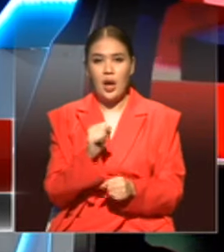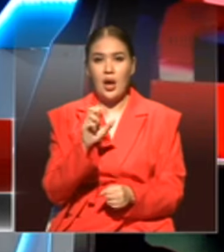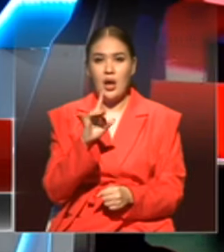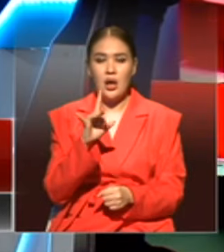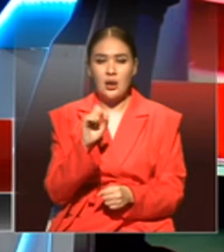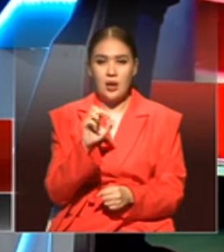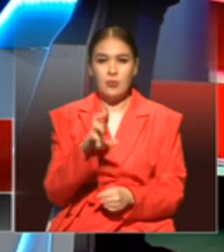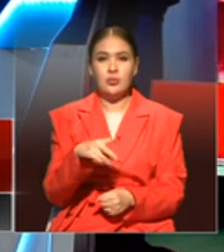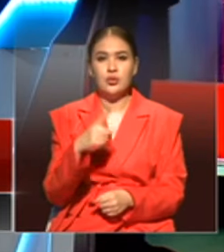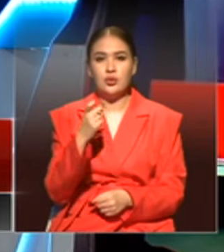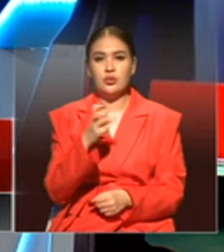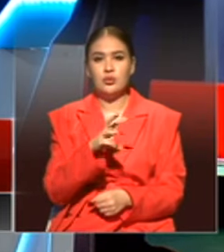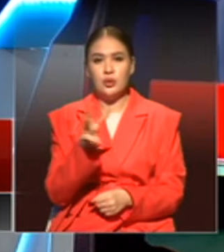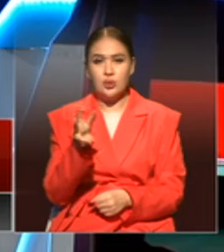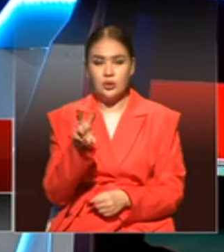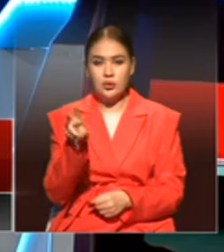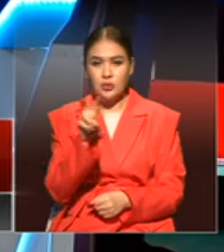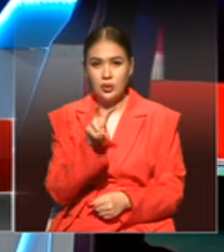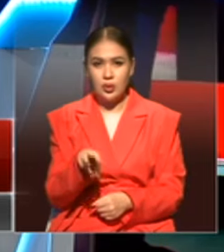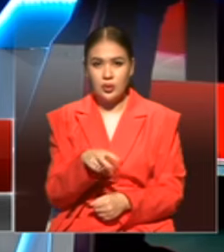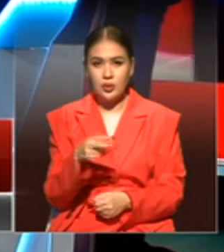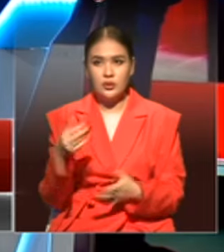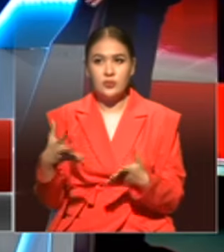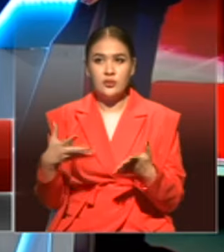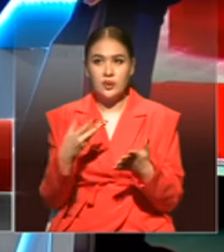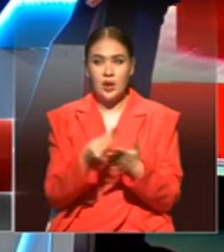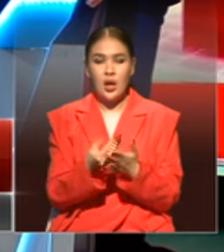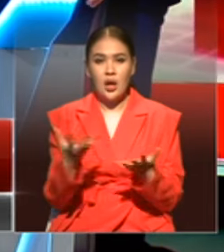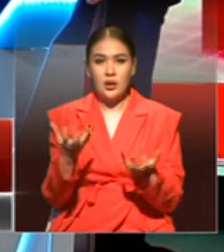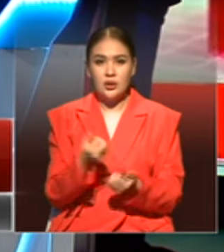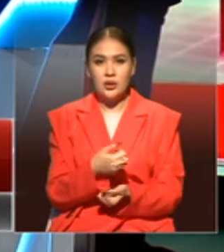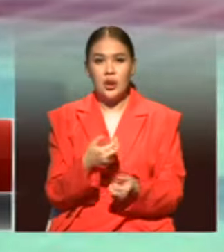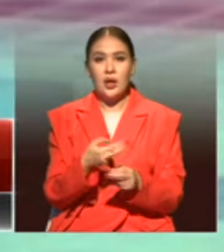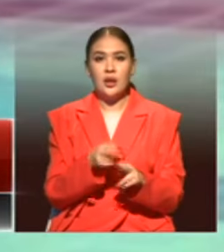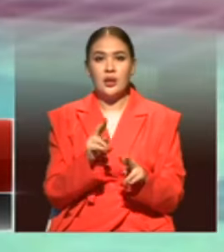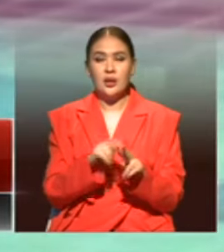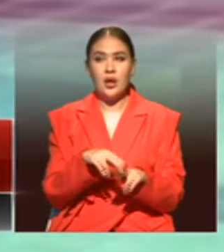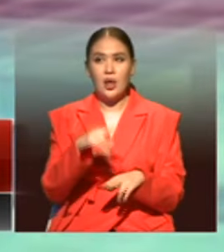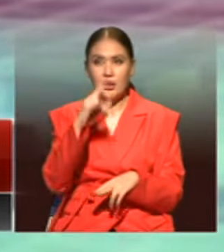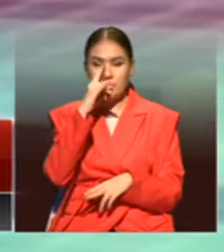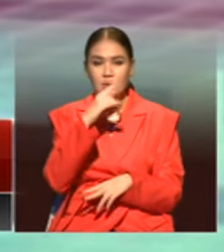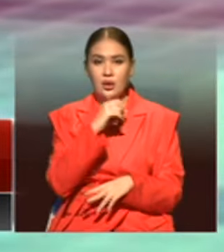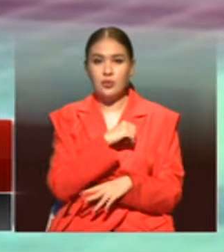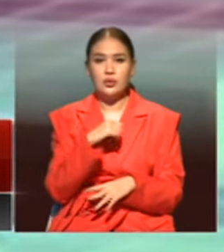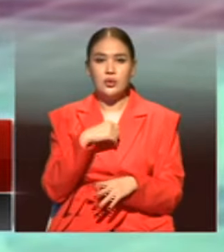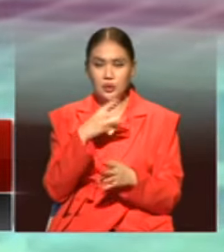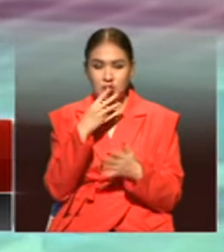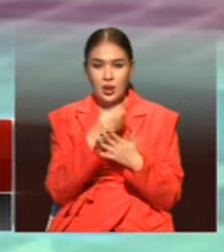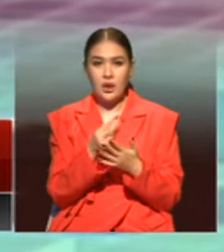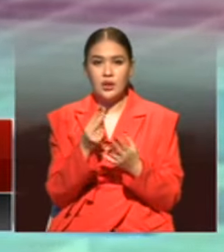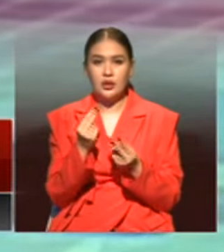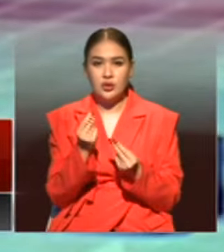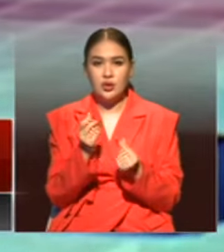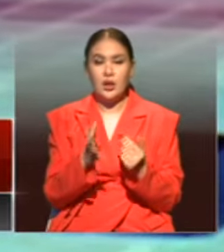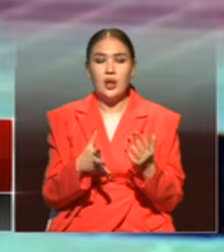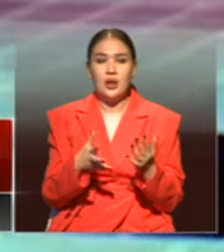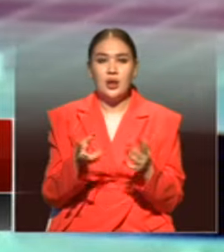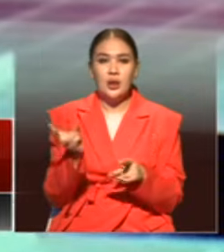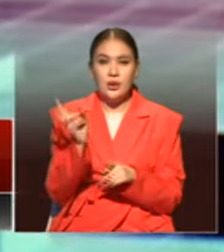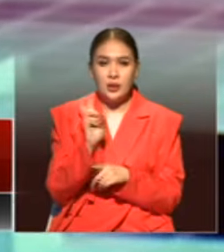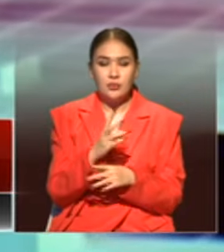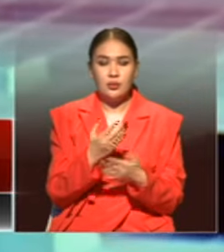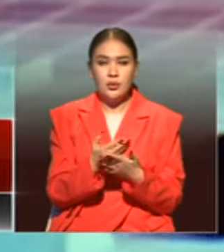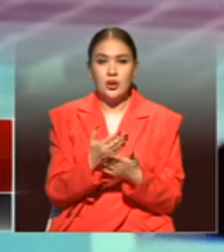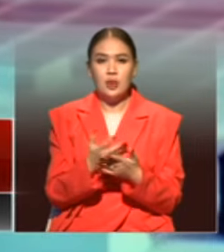доллар инвестиция алдық. Соны біздің инвесторлар Қазақстанға өз ақшаларымен кіріп, осы бүкіл фандаматтарды қойып